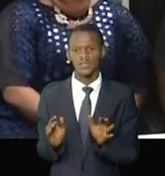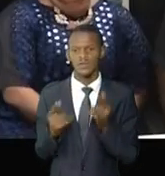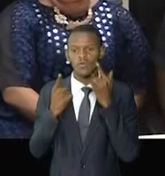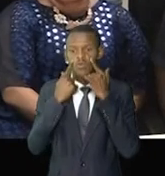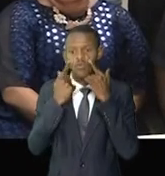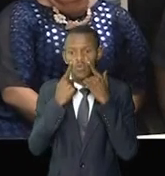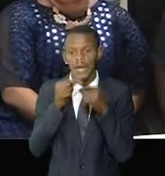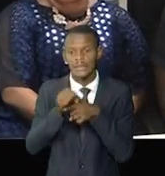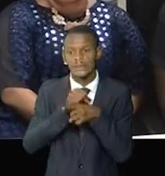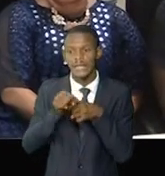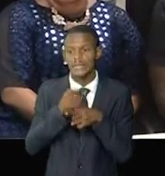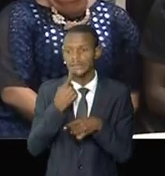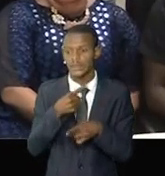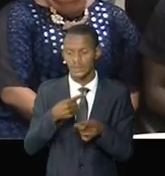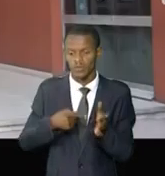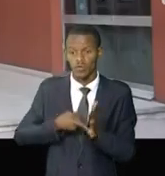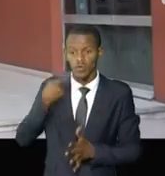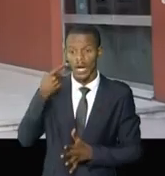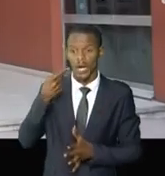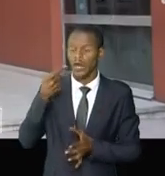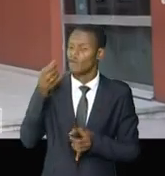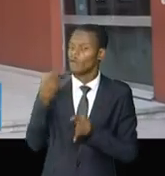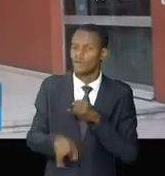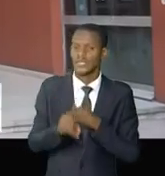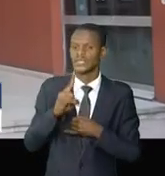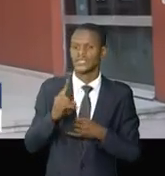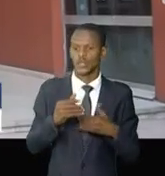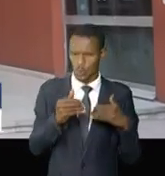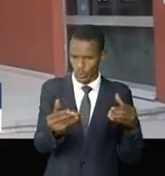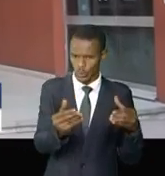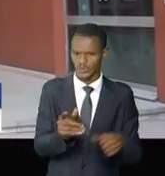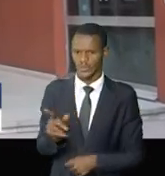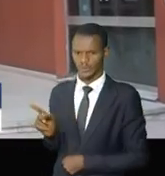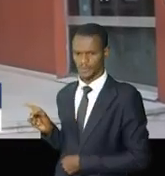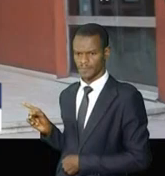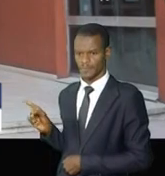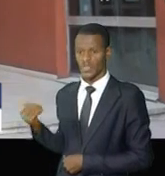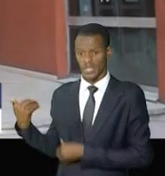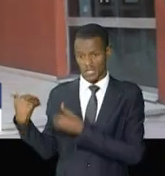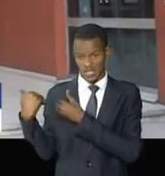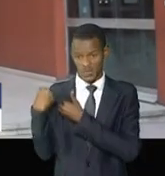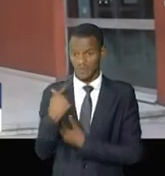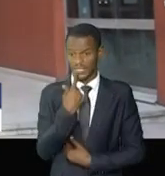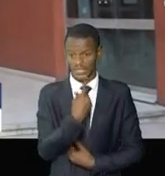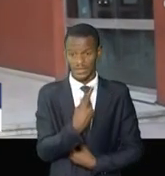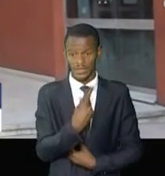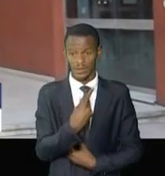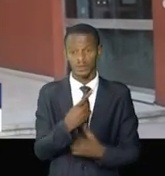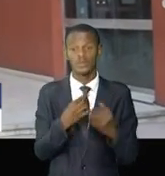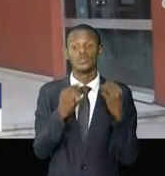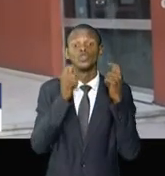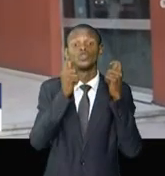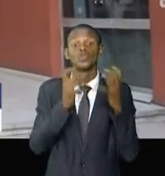moins encore les dernières. Le média, les opérateurs de médias sont les partenaires incontournables sur les